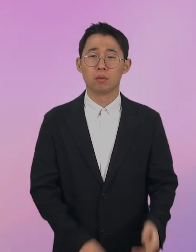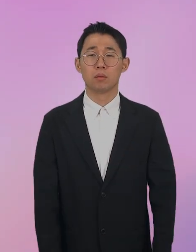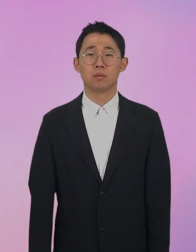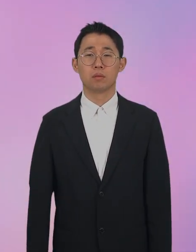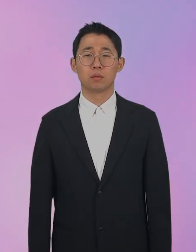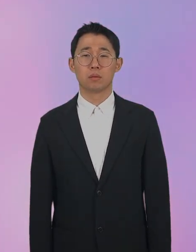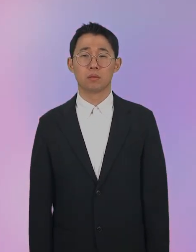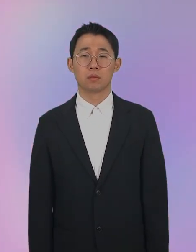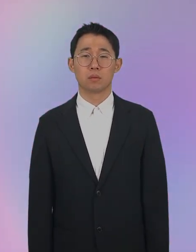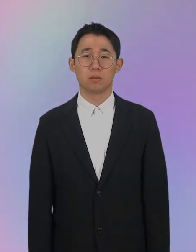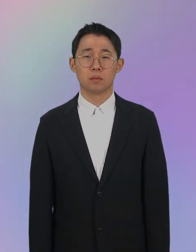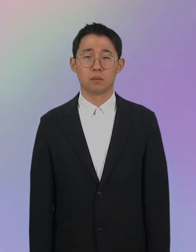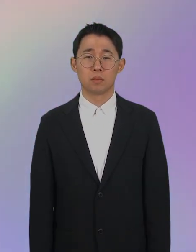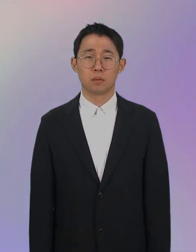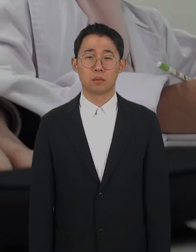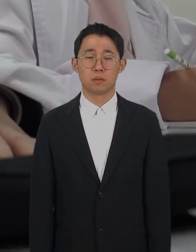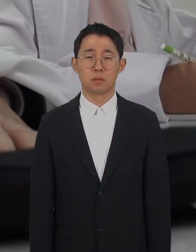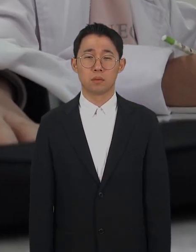수 있을까요?